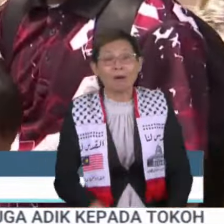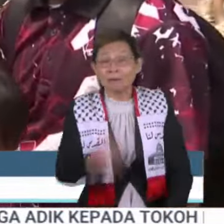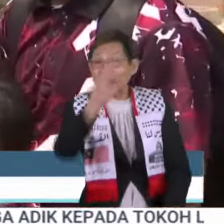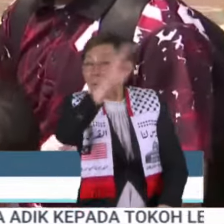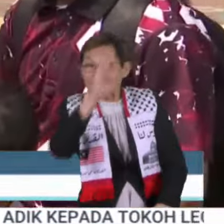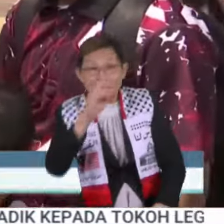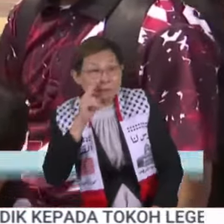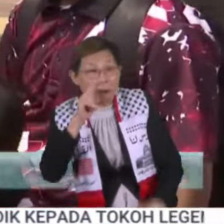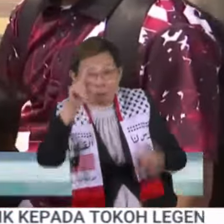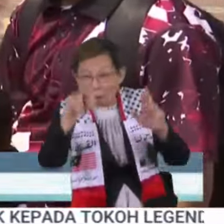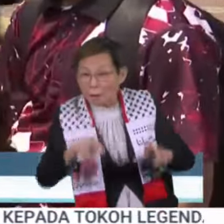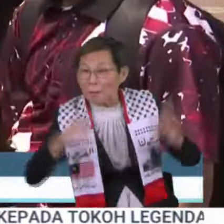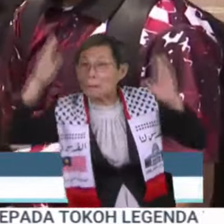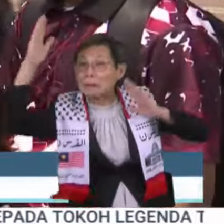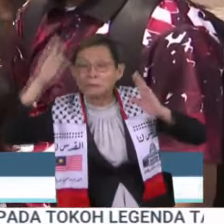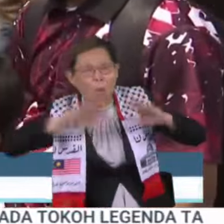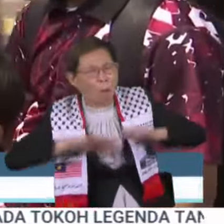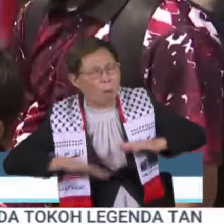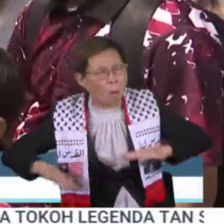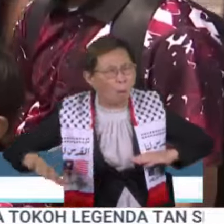semua. Oh.